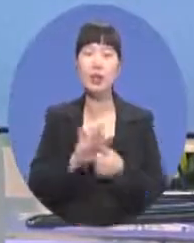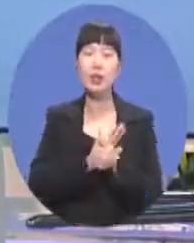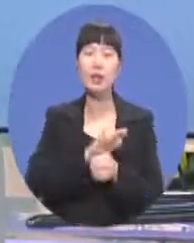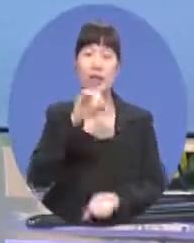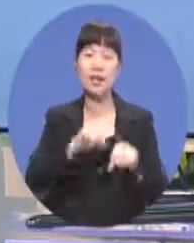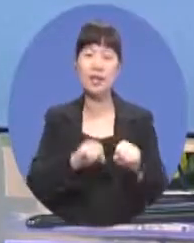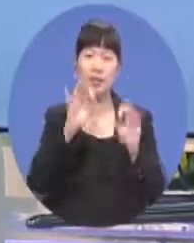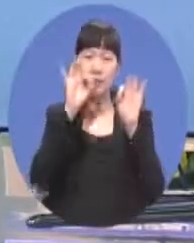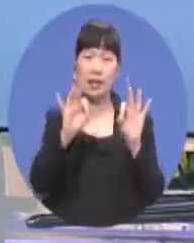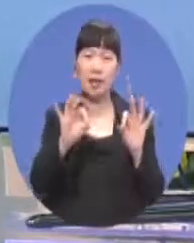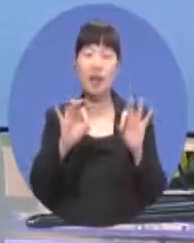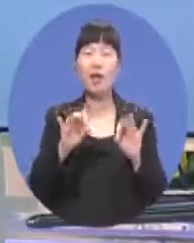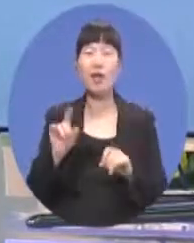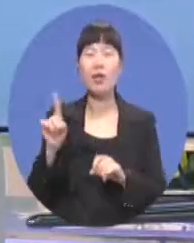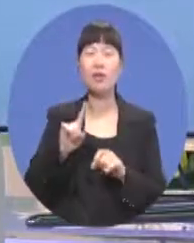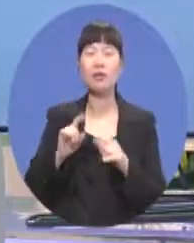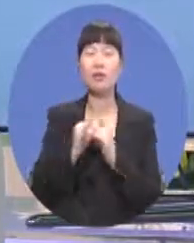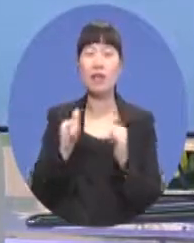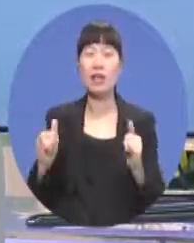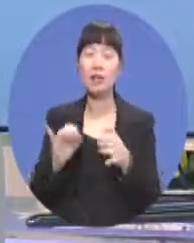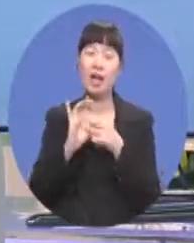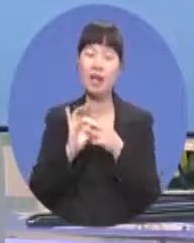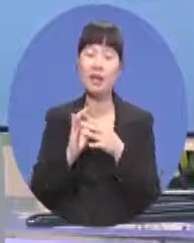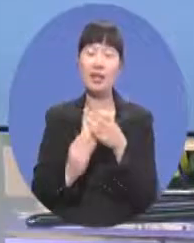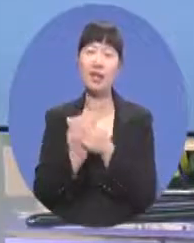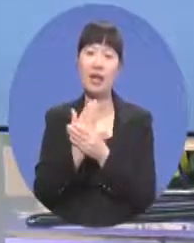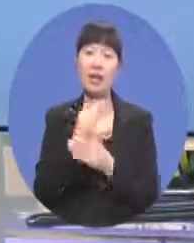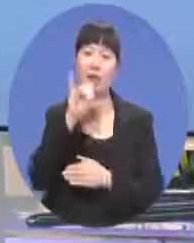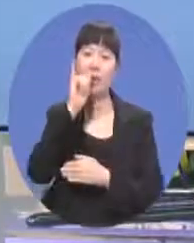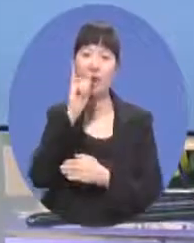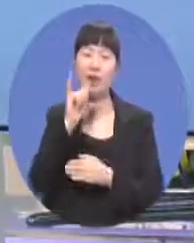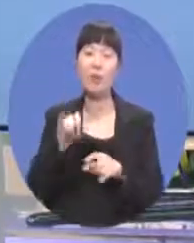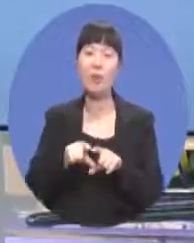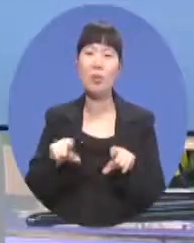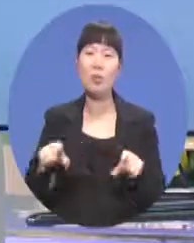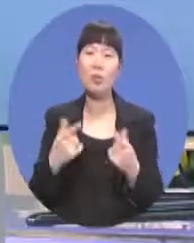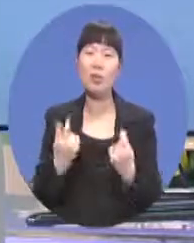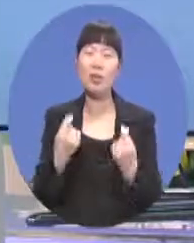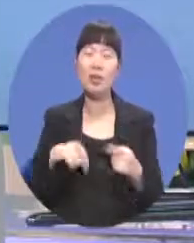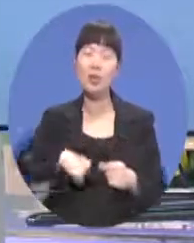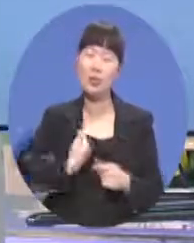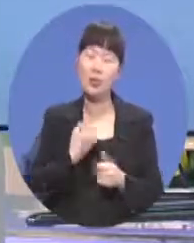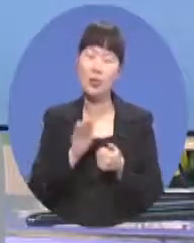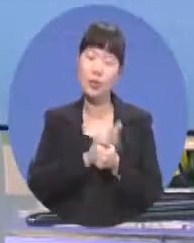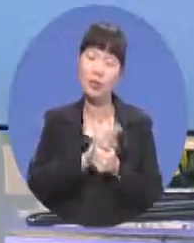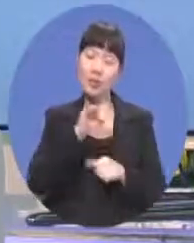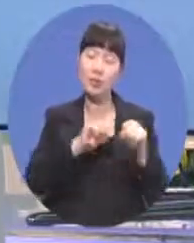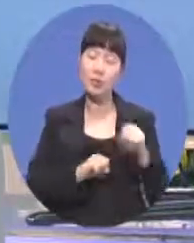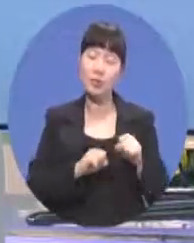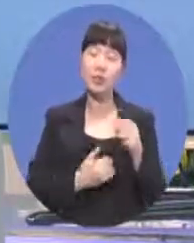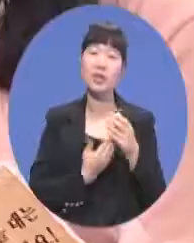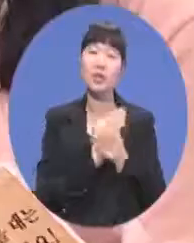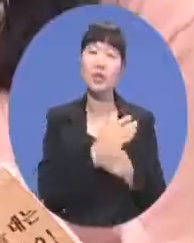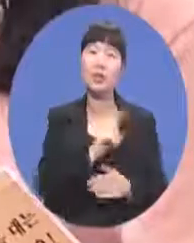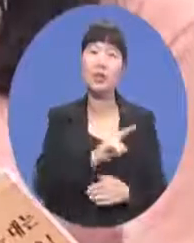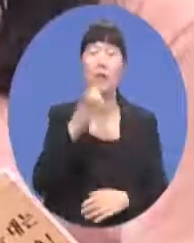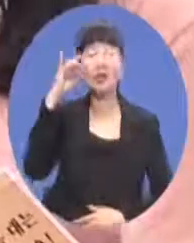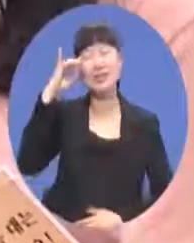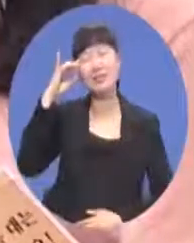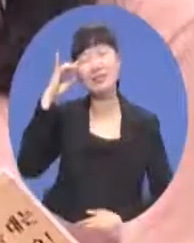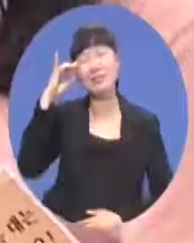어쨌건 이 관계상에서 이제 나타나는 건데요. 보통은 보면 아이들이 어떨 때 이 행동이 많이 나타나냐면은 심심할 때, 네.